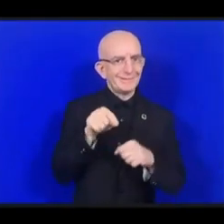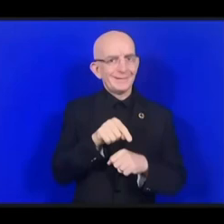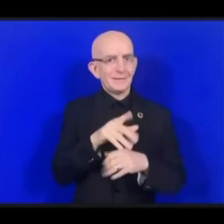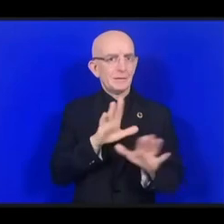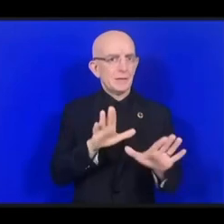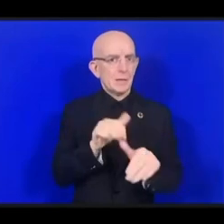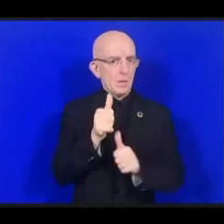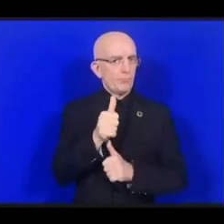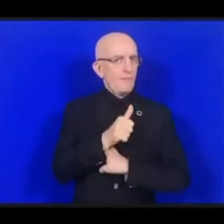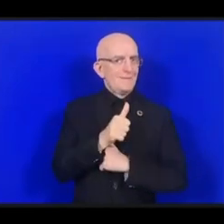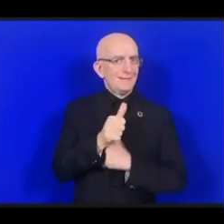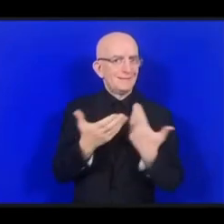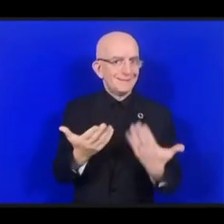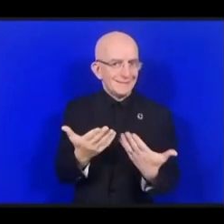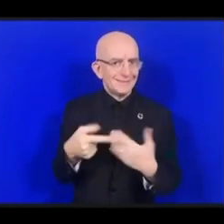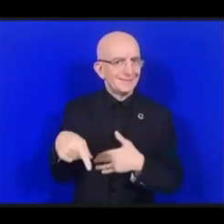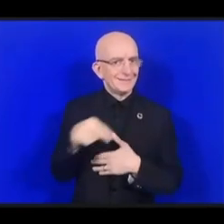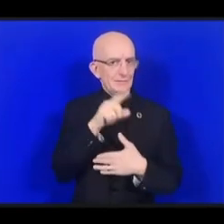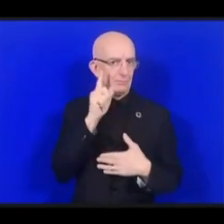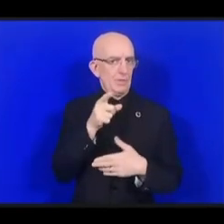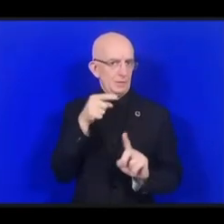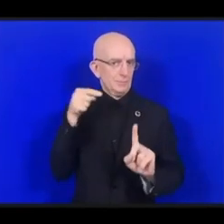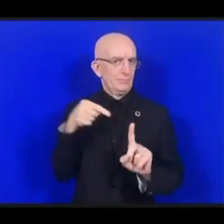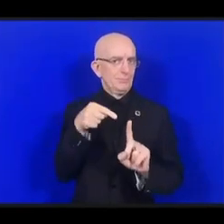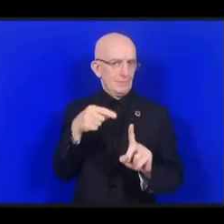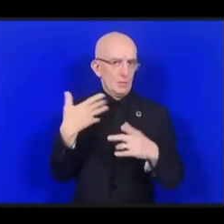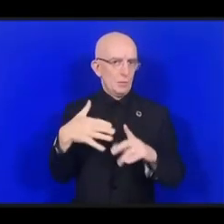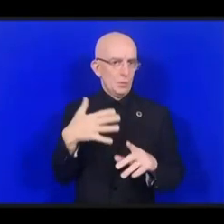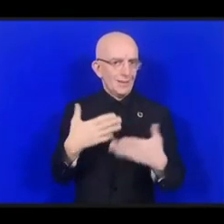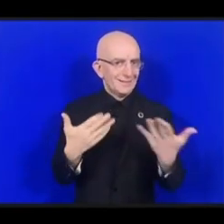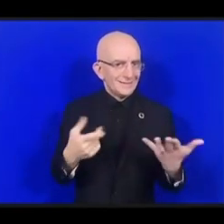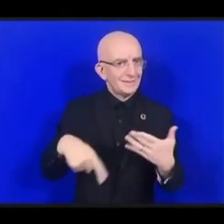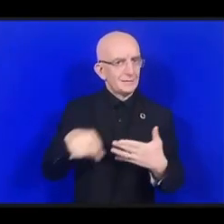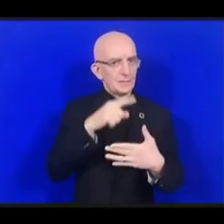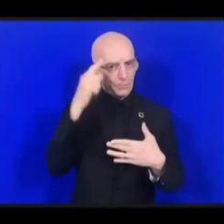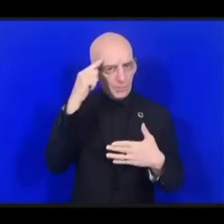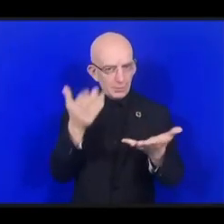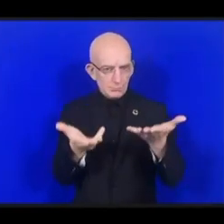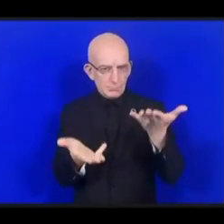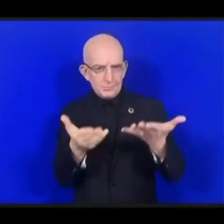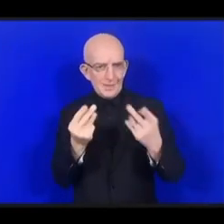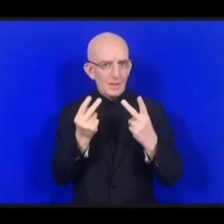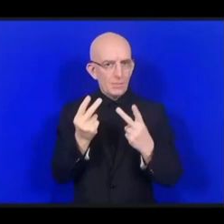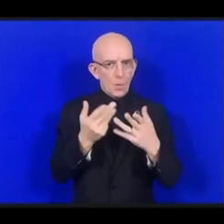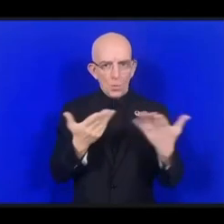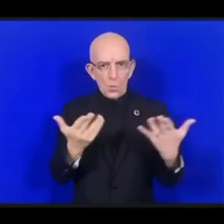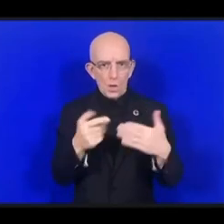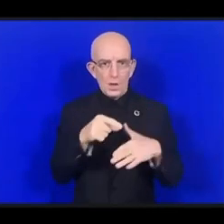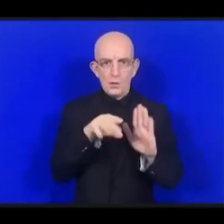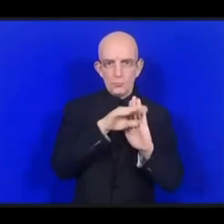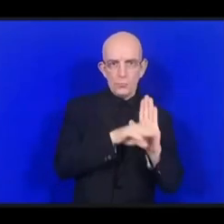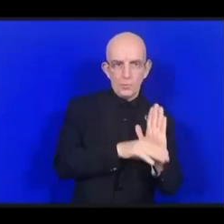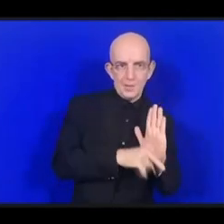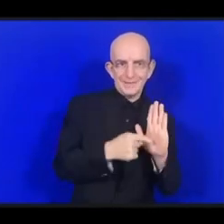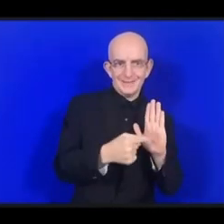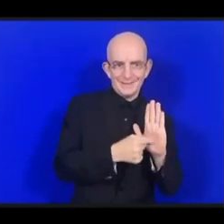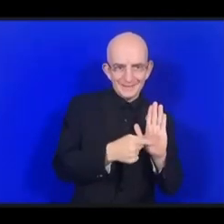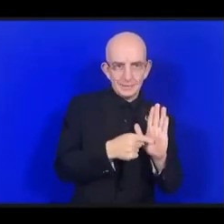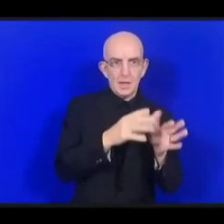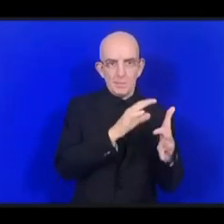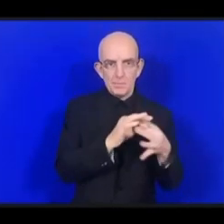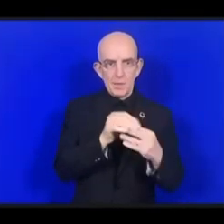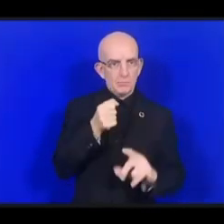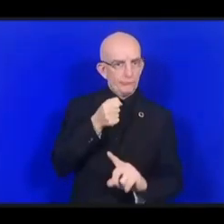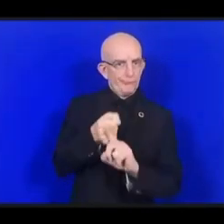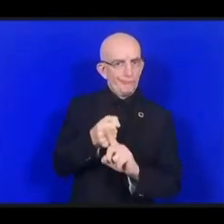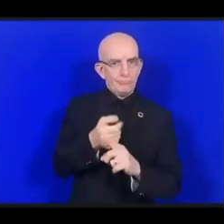ブランバランスを取るということとしの間にししましてですその規制というものが